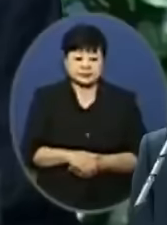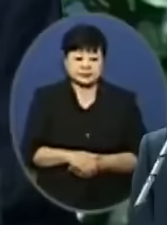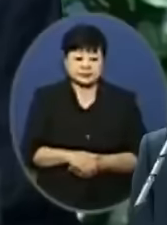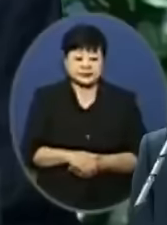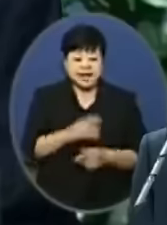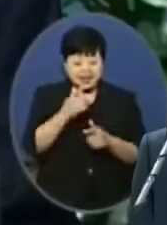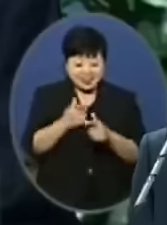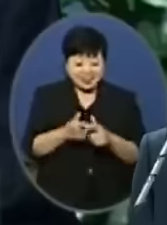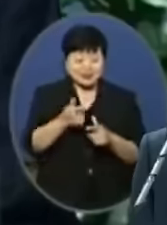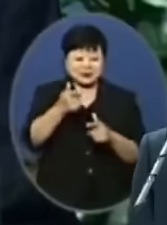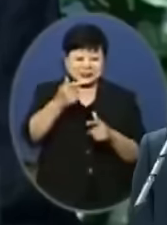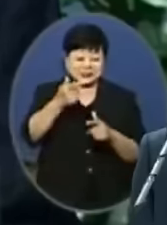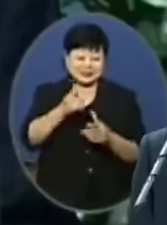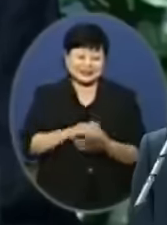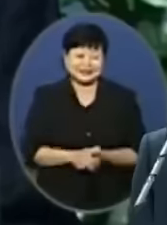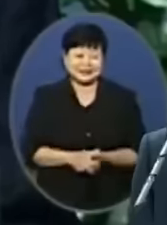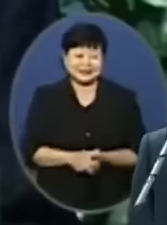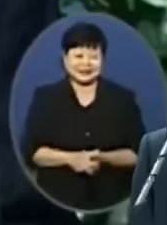그때 예수님께서